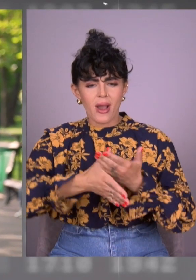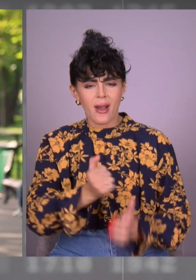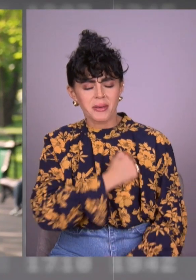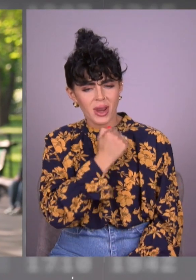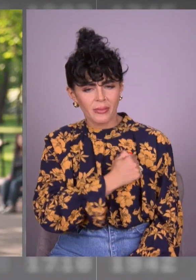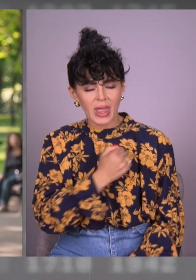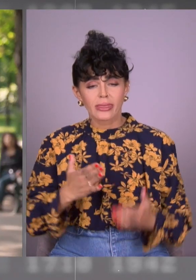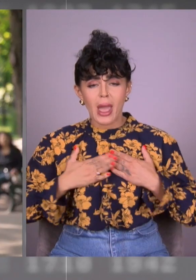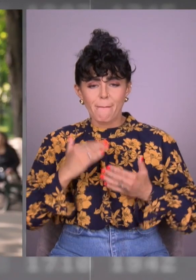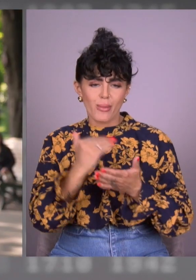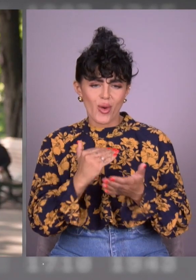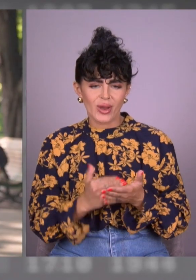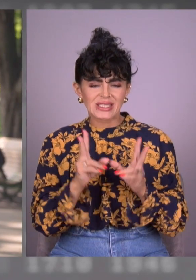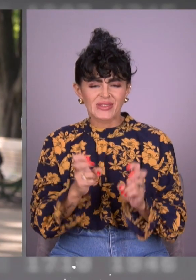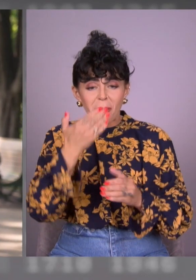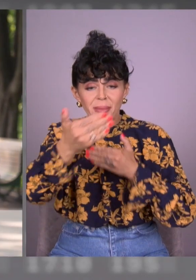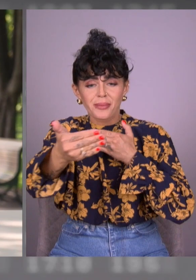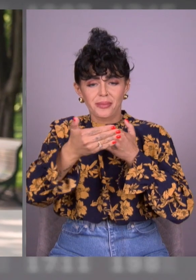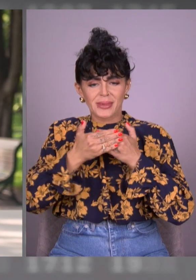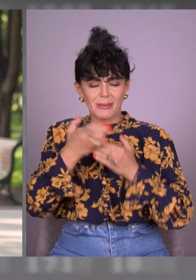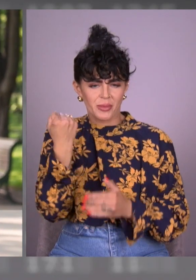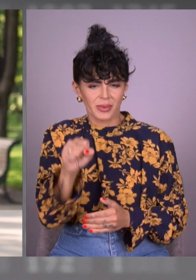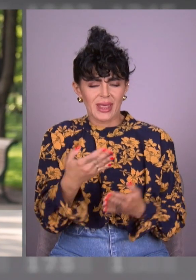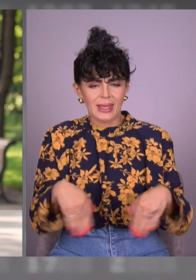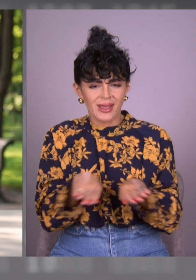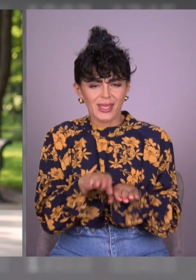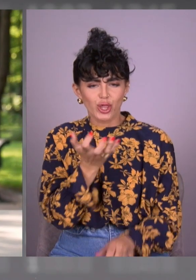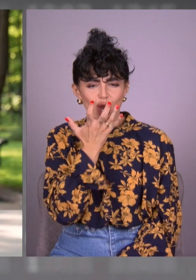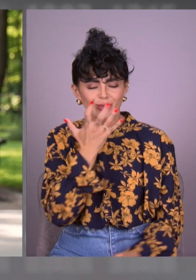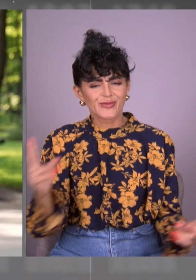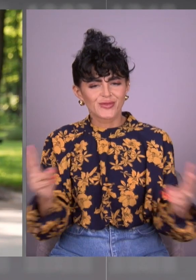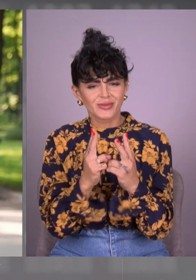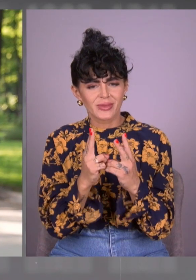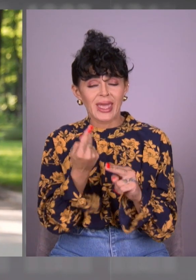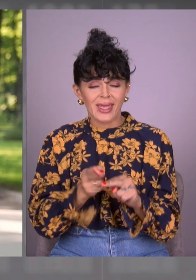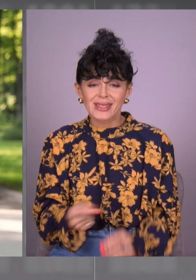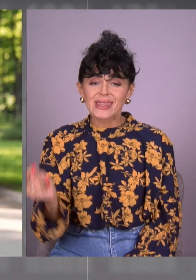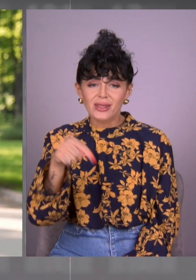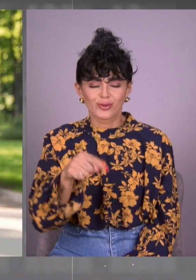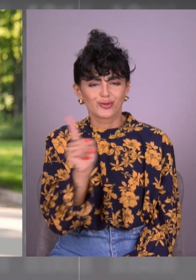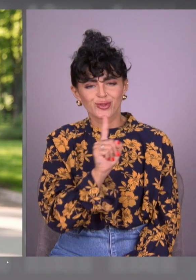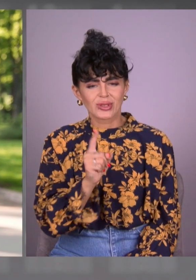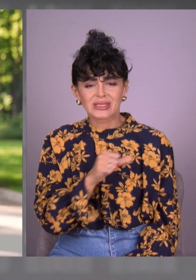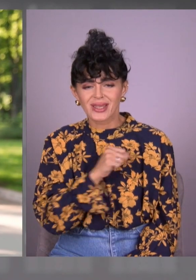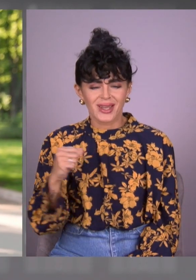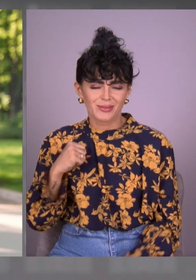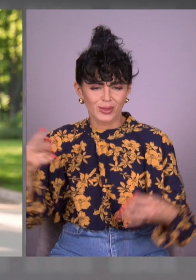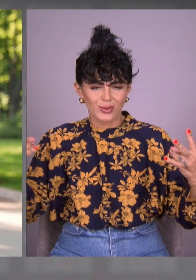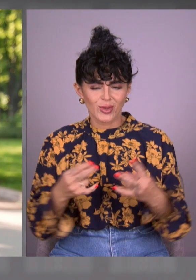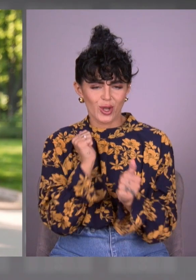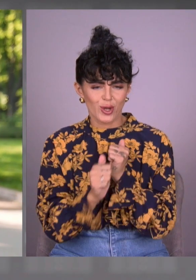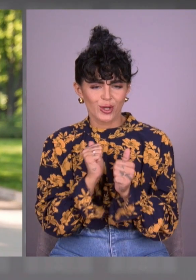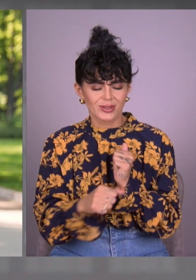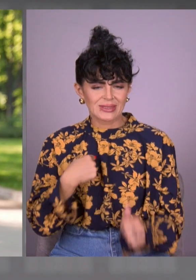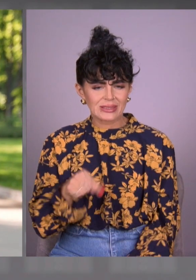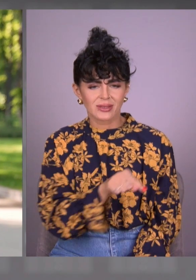наш проект наближає перемогу ось такими теплими зустрічами. Адже це те, що так необхідно для кожного з нас.